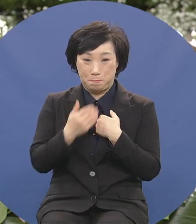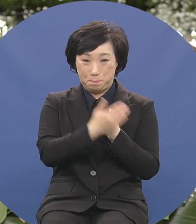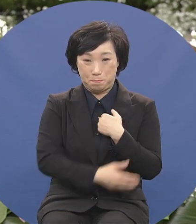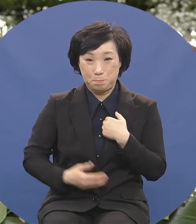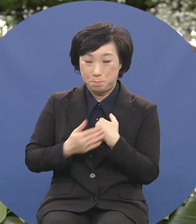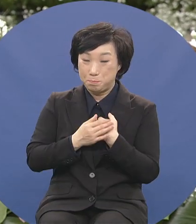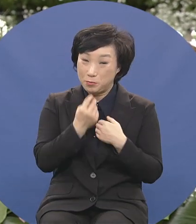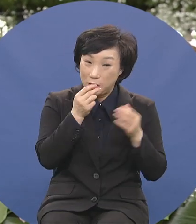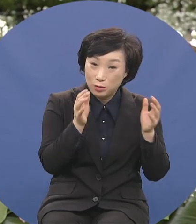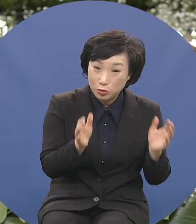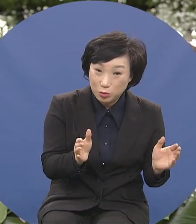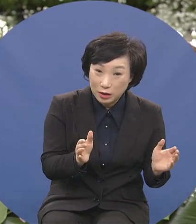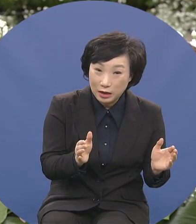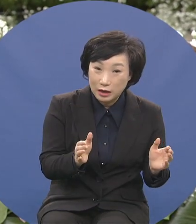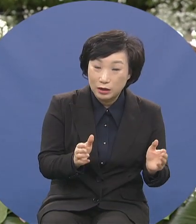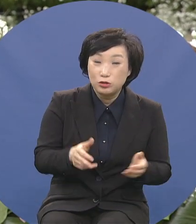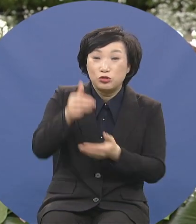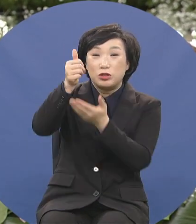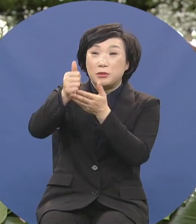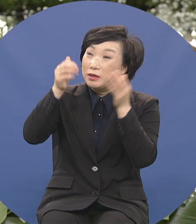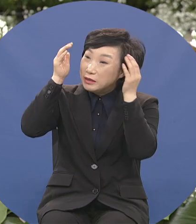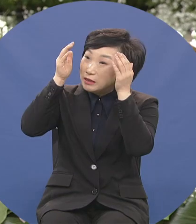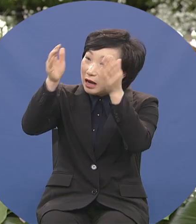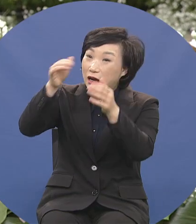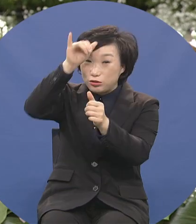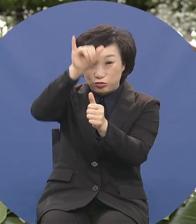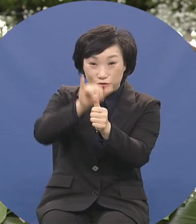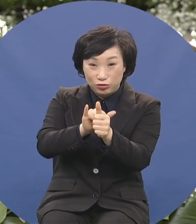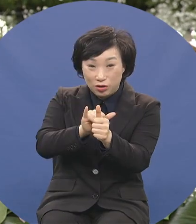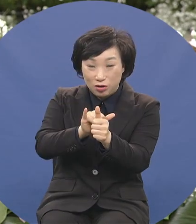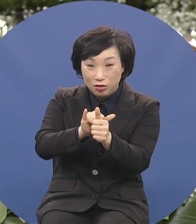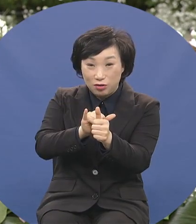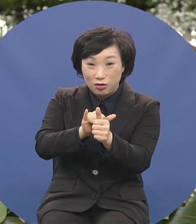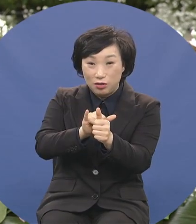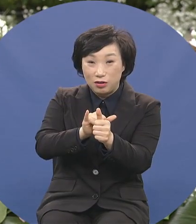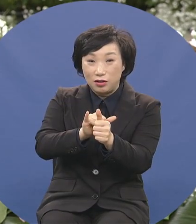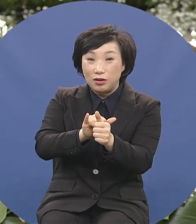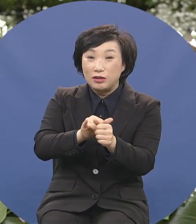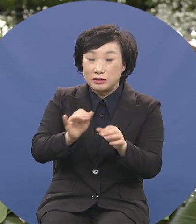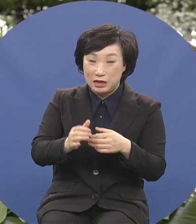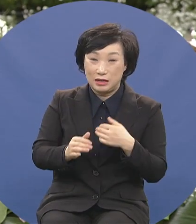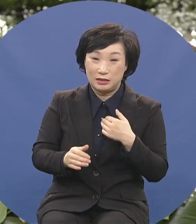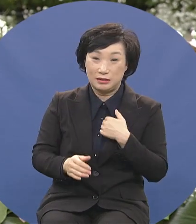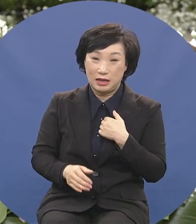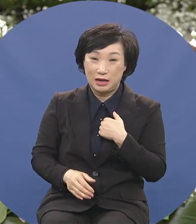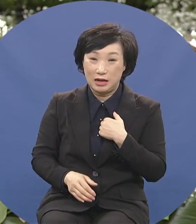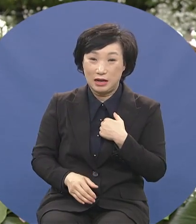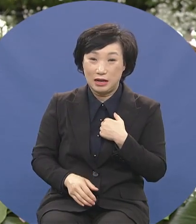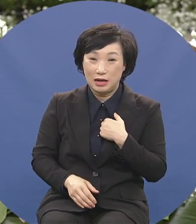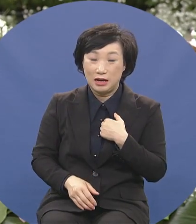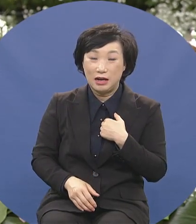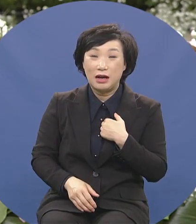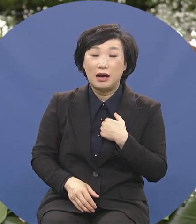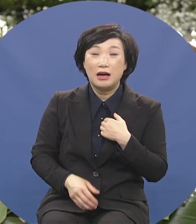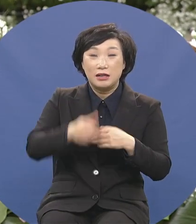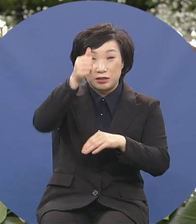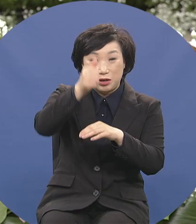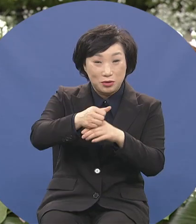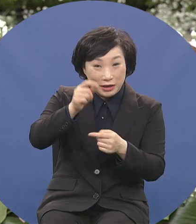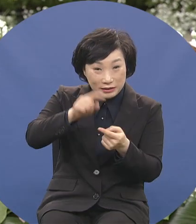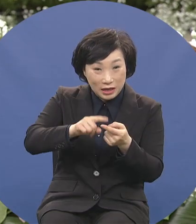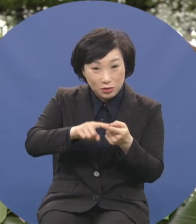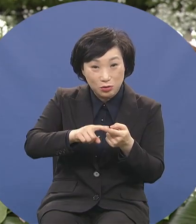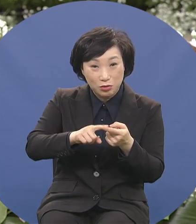육신의 때에 주를 향한 충성으로 심은 작품대로